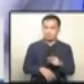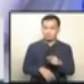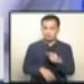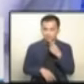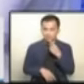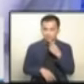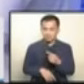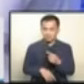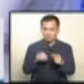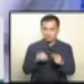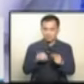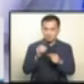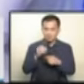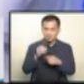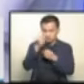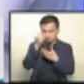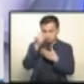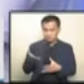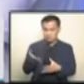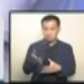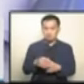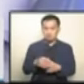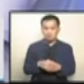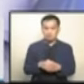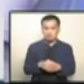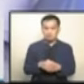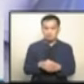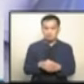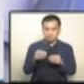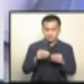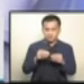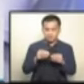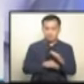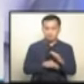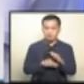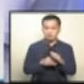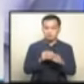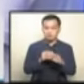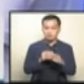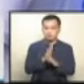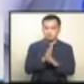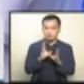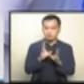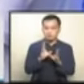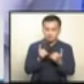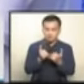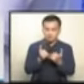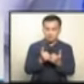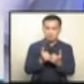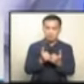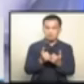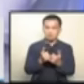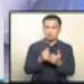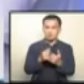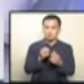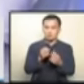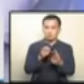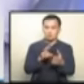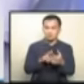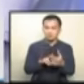So, walang abiso sa iyo yung management ng bus company or